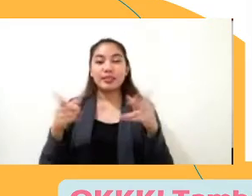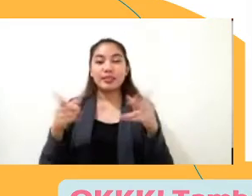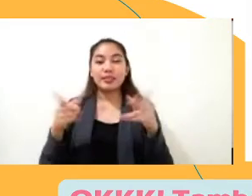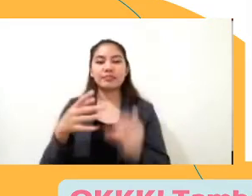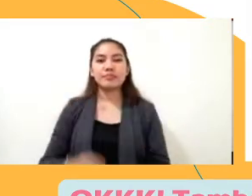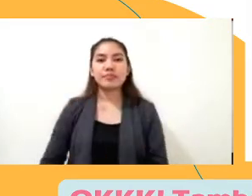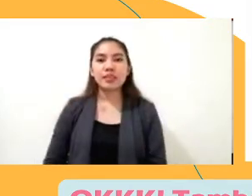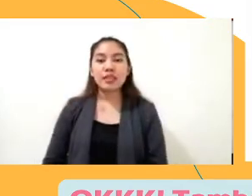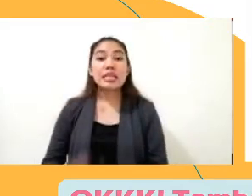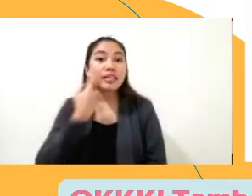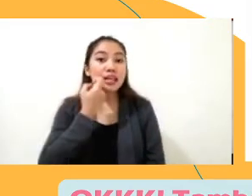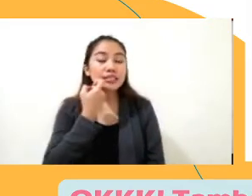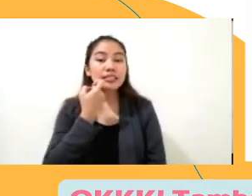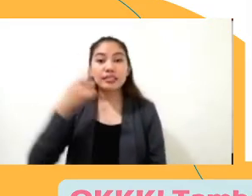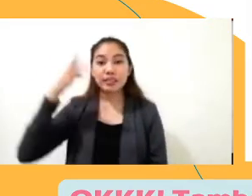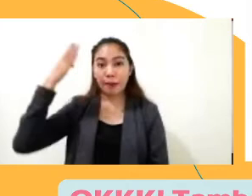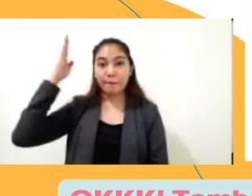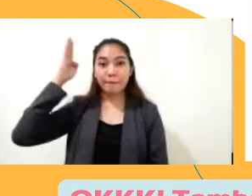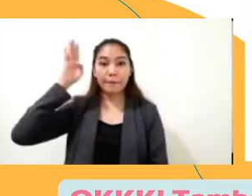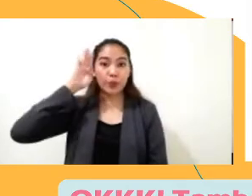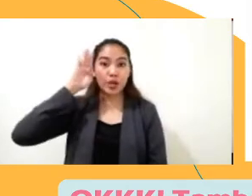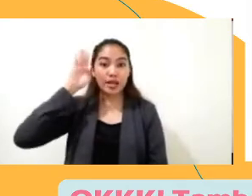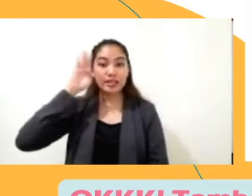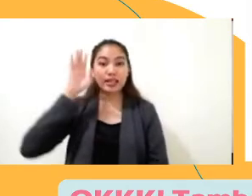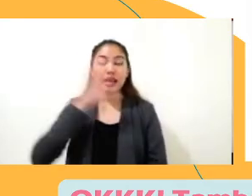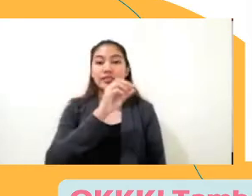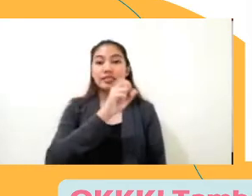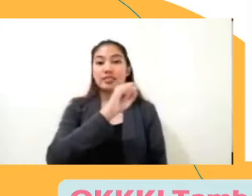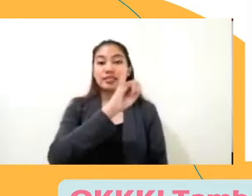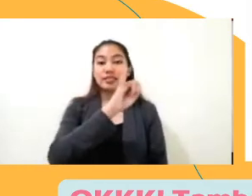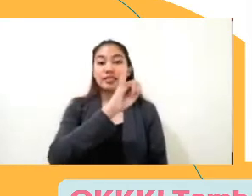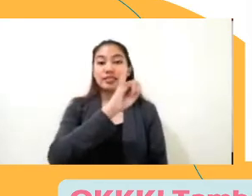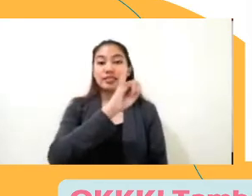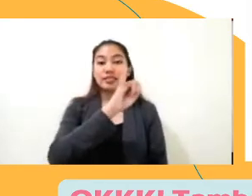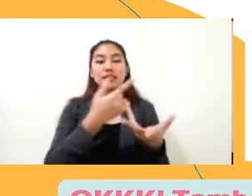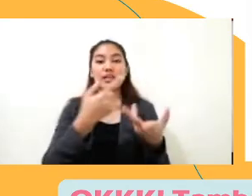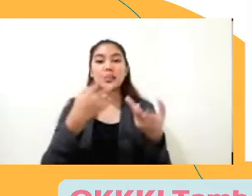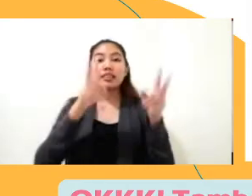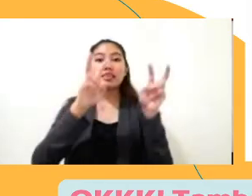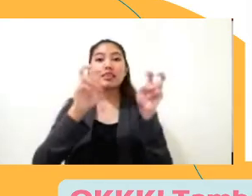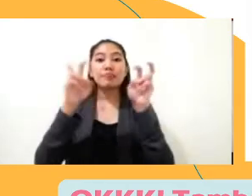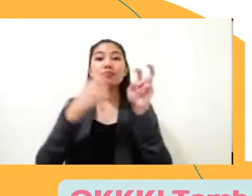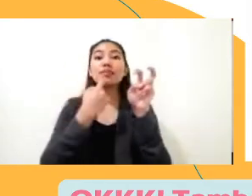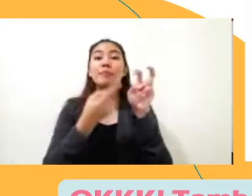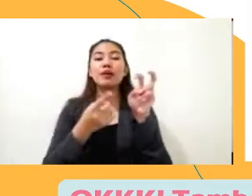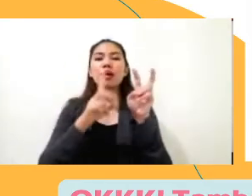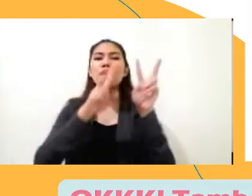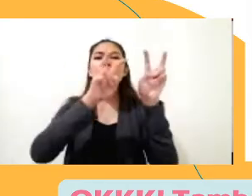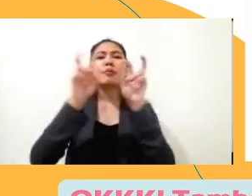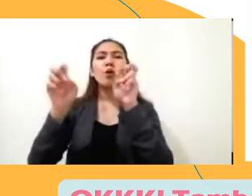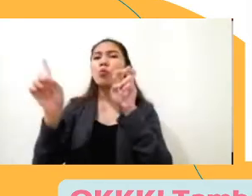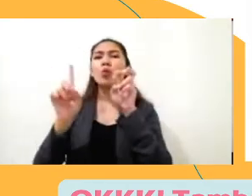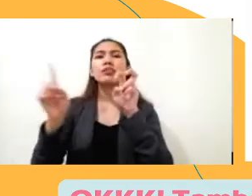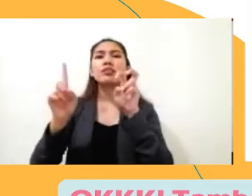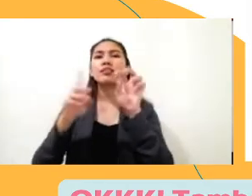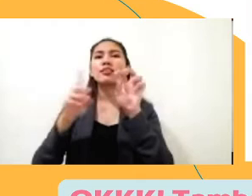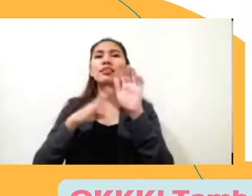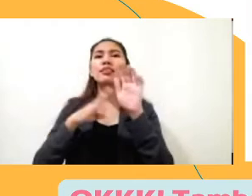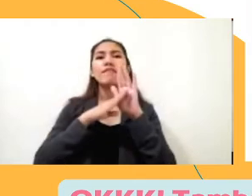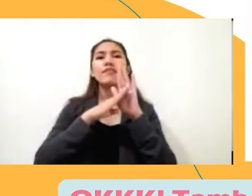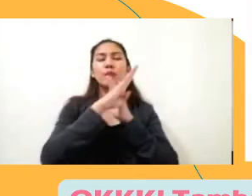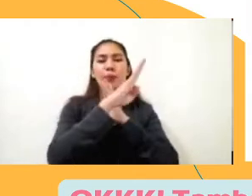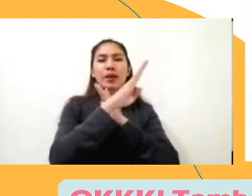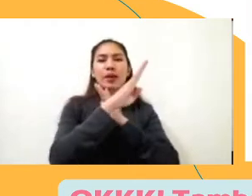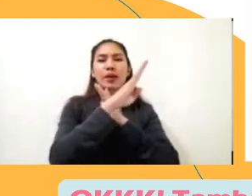Kuya Brian at ni Kuya Sig, ang tema nga natin para sa episode na ito ay development or pagyabong,